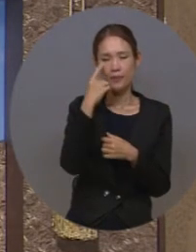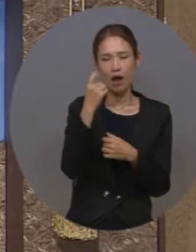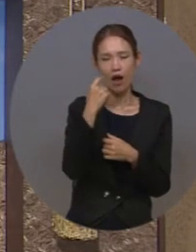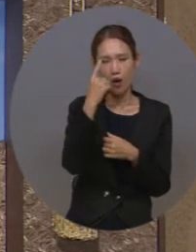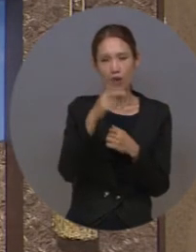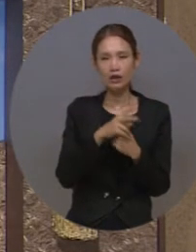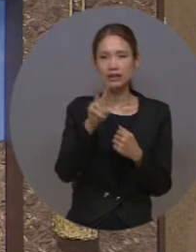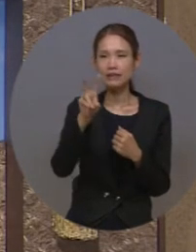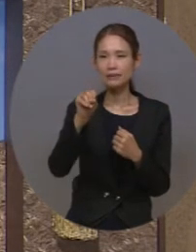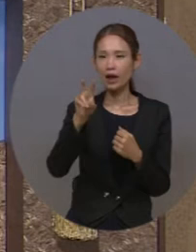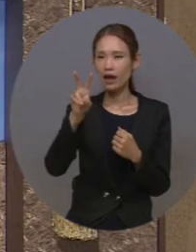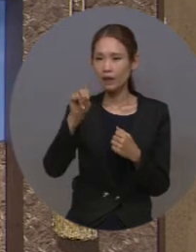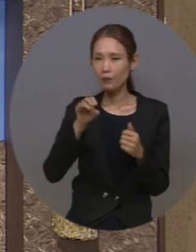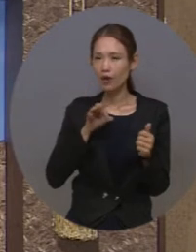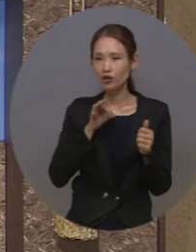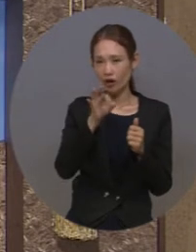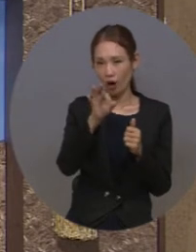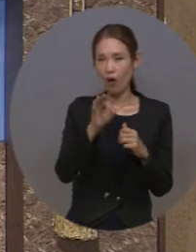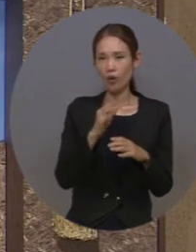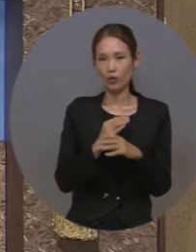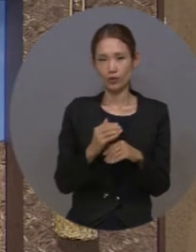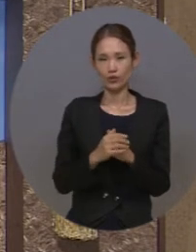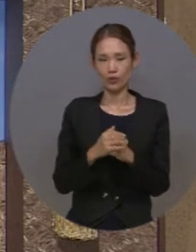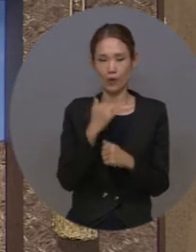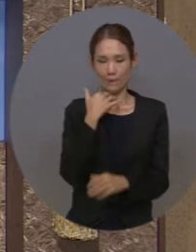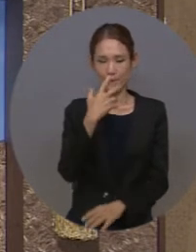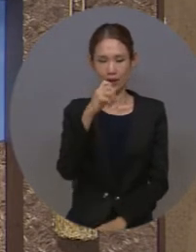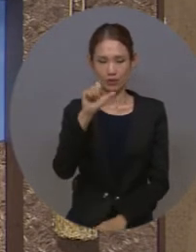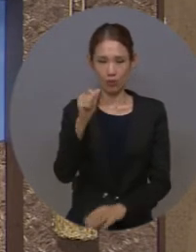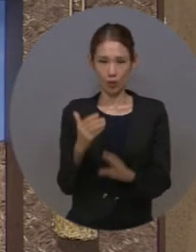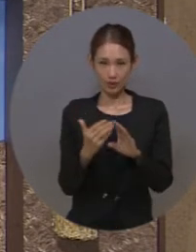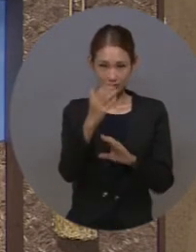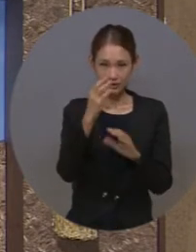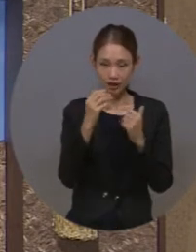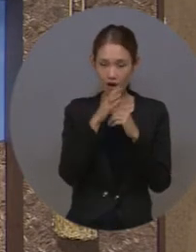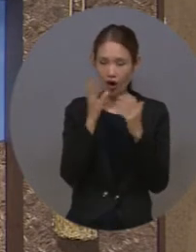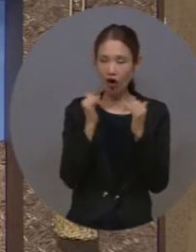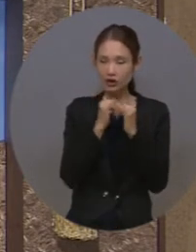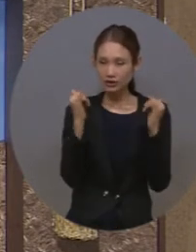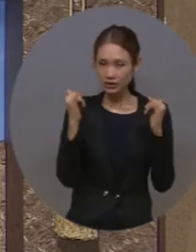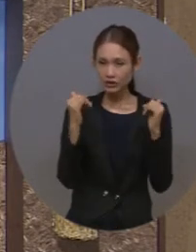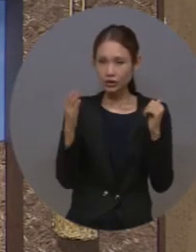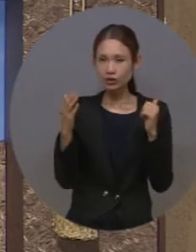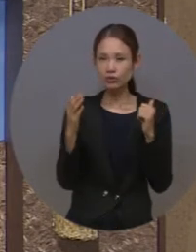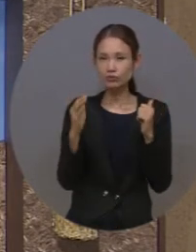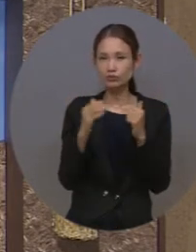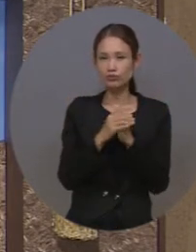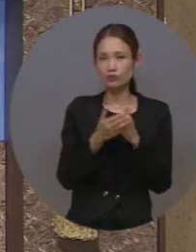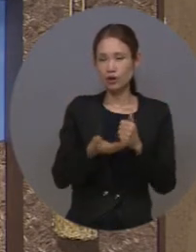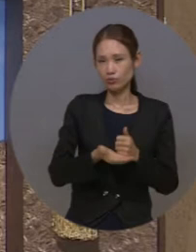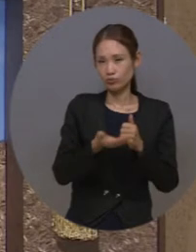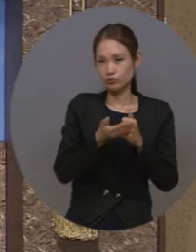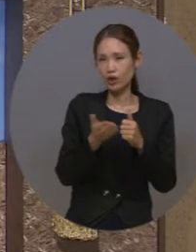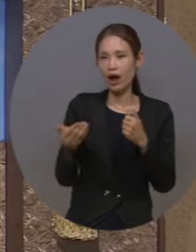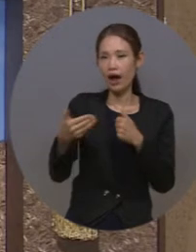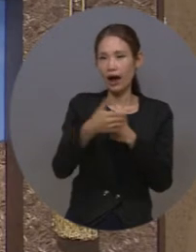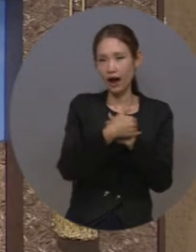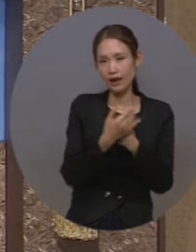드리고요. 또 이제 그 85세 이상 되신 어르신을 부양하는 가족은 그